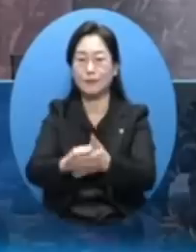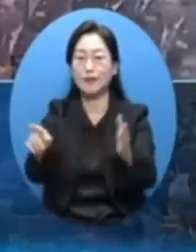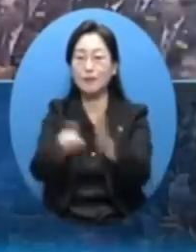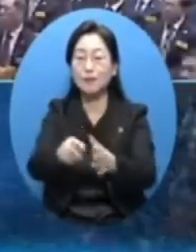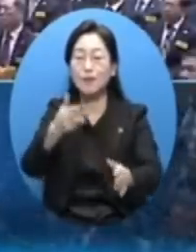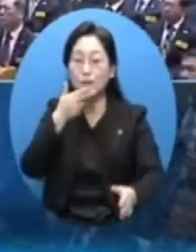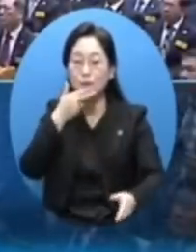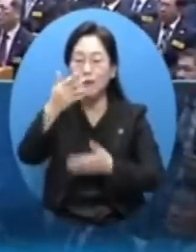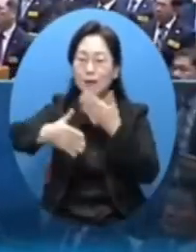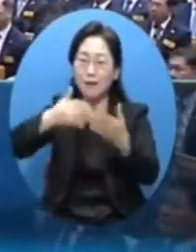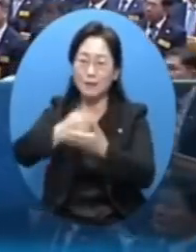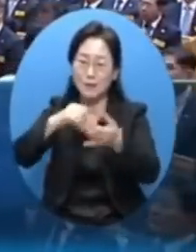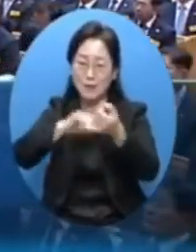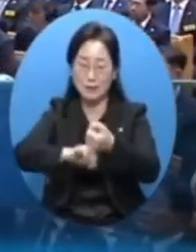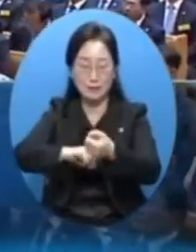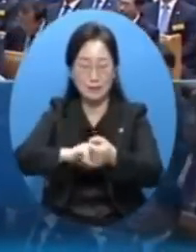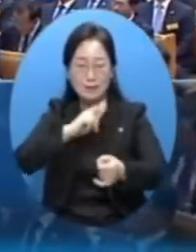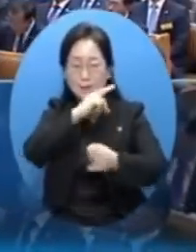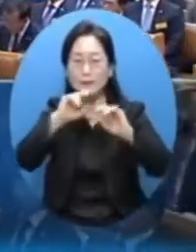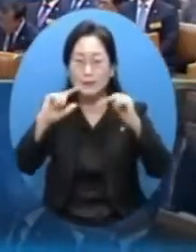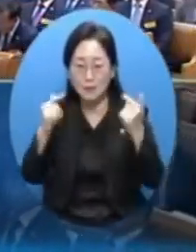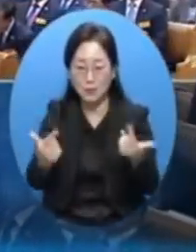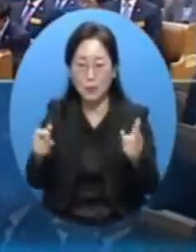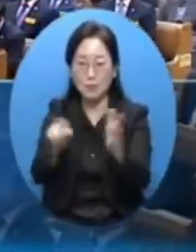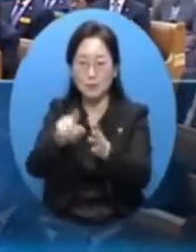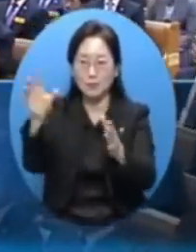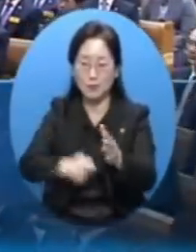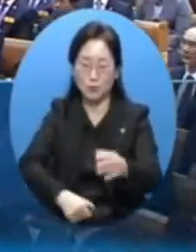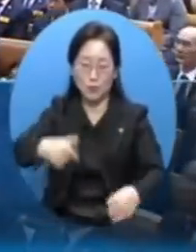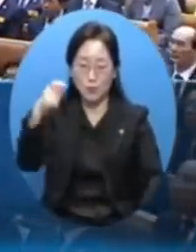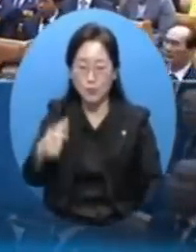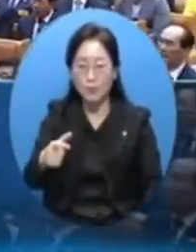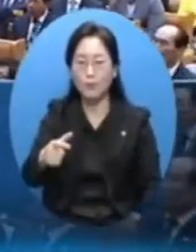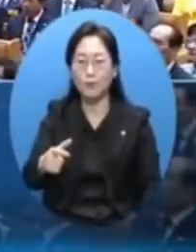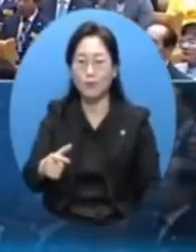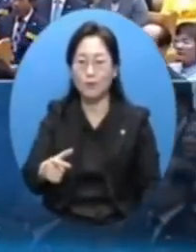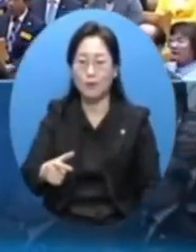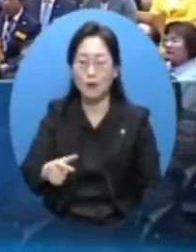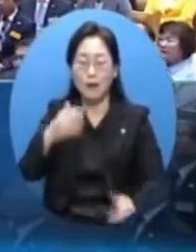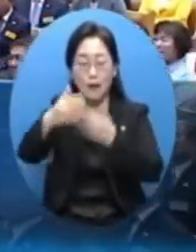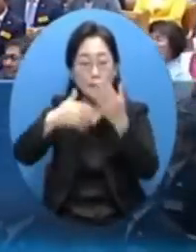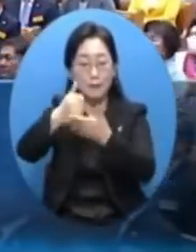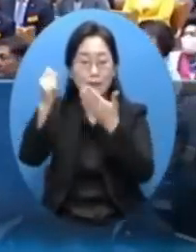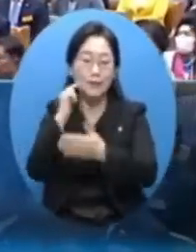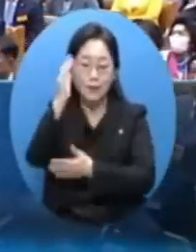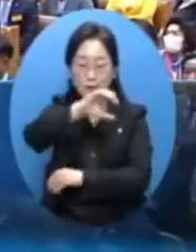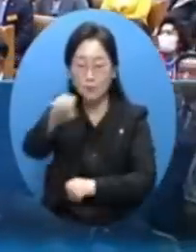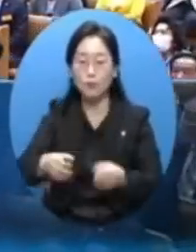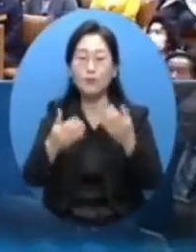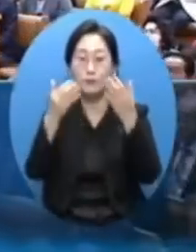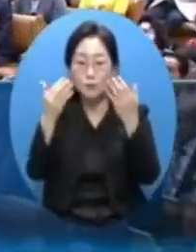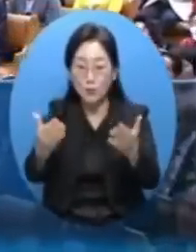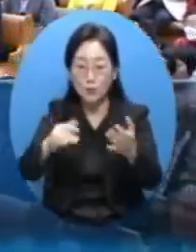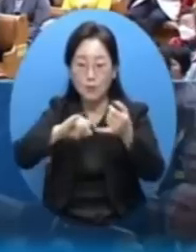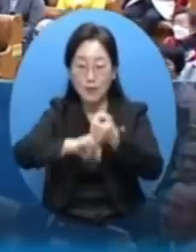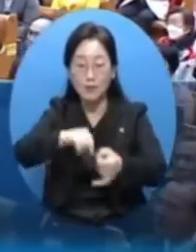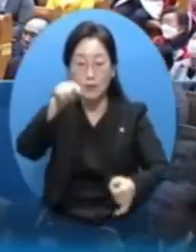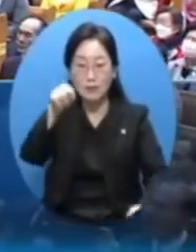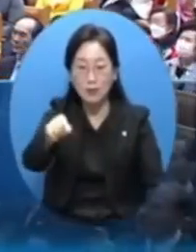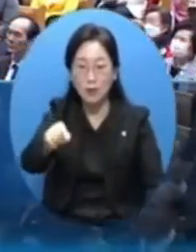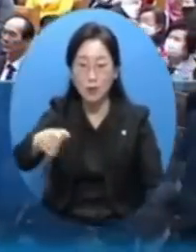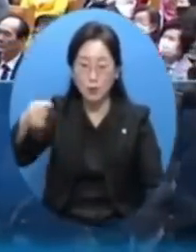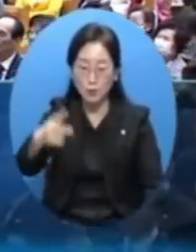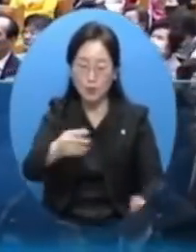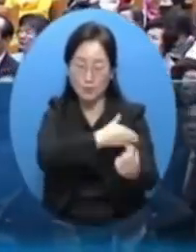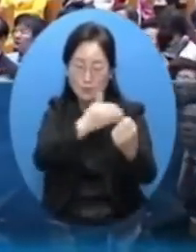믿음이 없어 하나님의 약속을 의심하지 않고 믿음으로 견고해져서 하나님께 영광을 돌리며 약속하신 그것을 또한